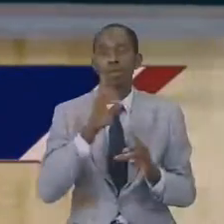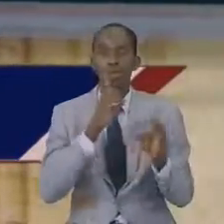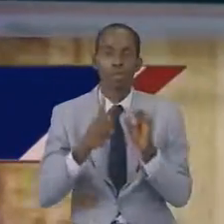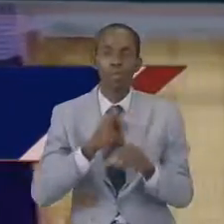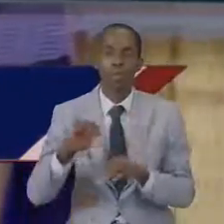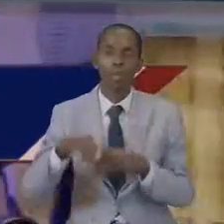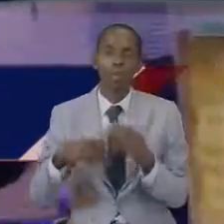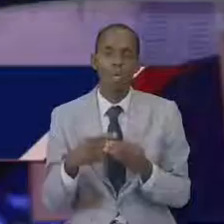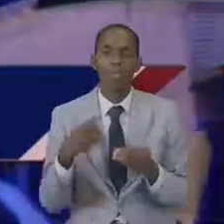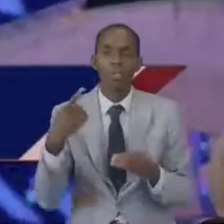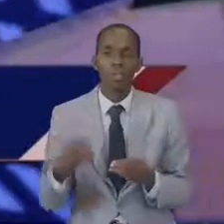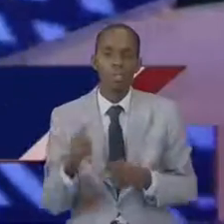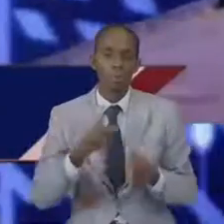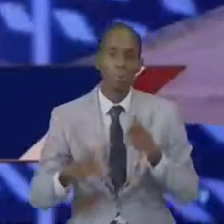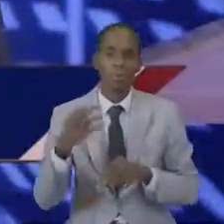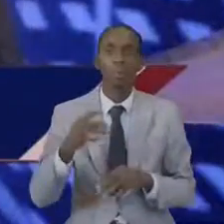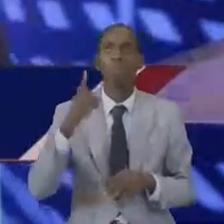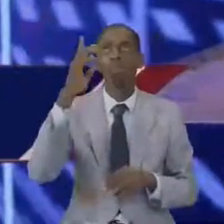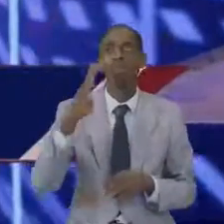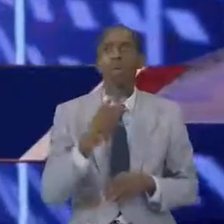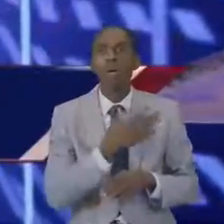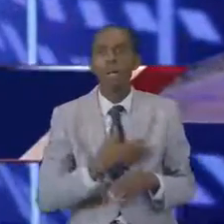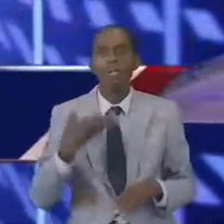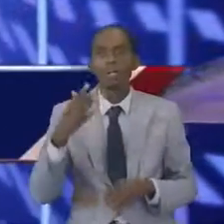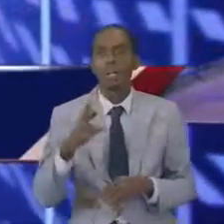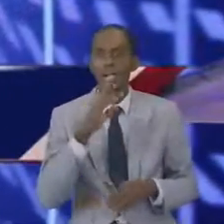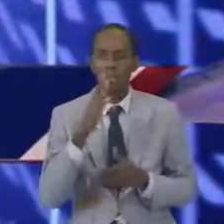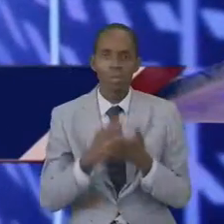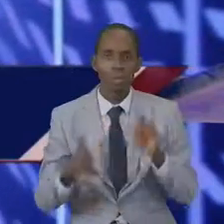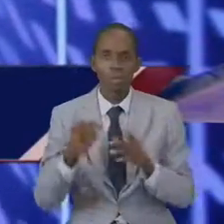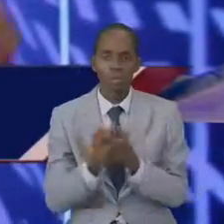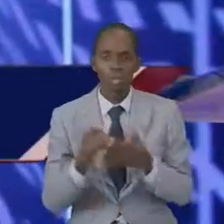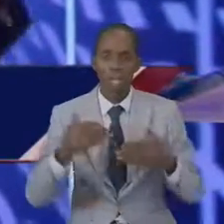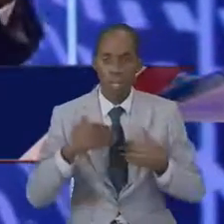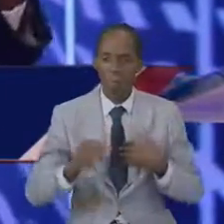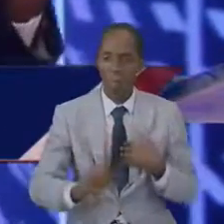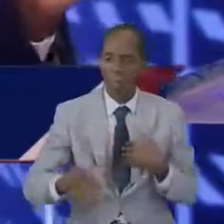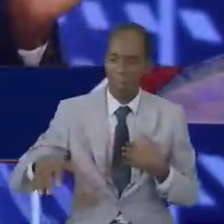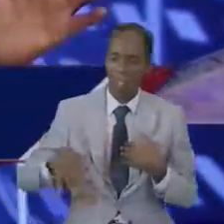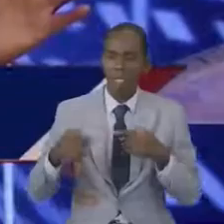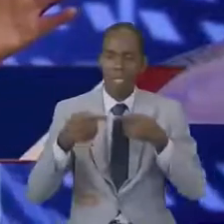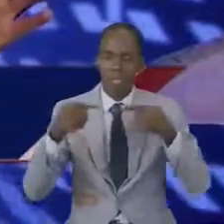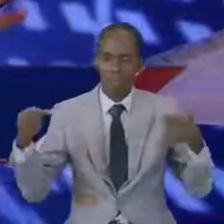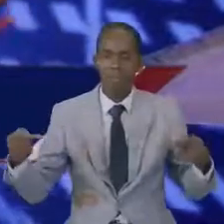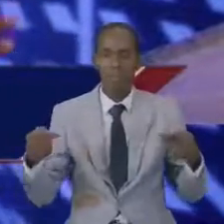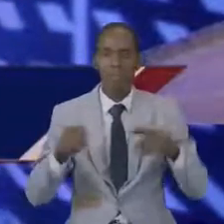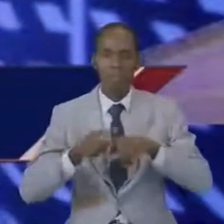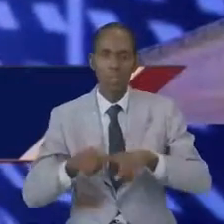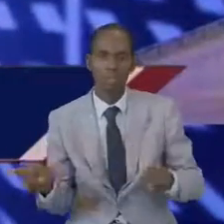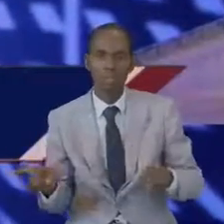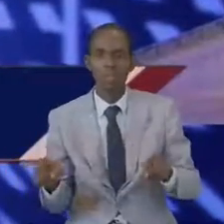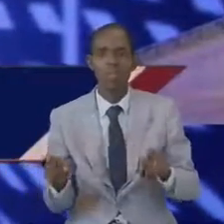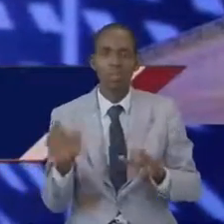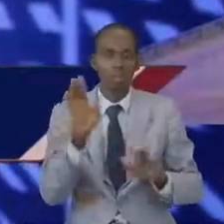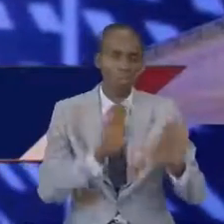du peuple de Dieu et il y a les gens qui servent la discorde maintenant si vous semez la discorde dans